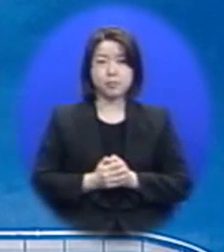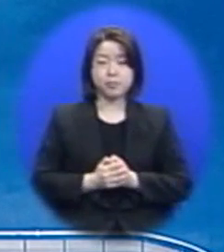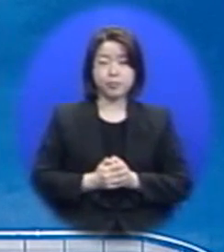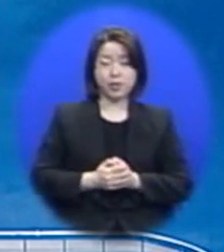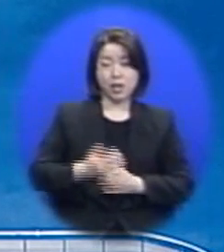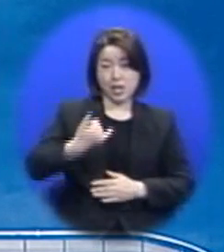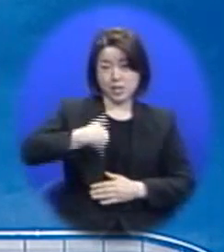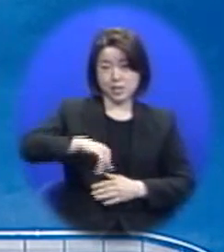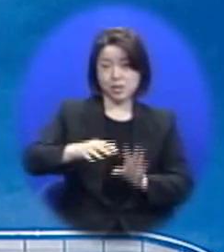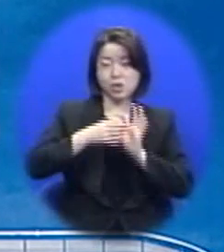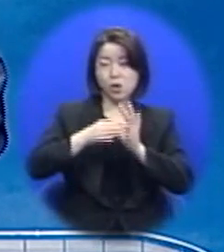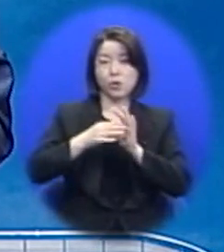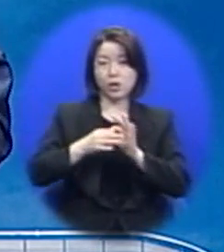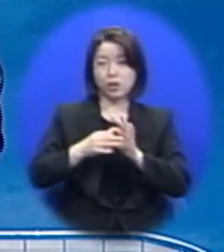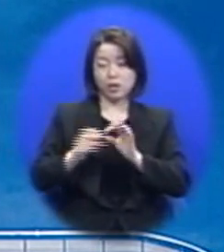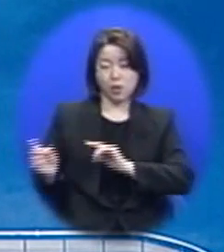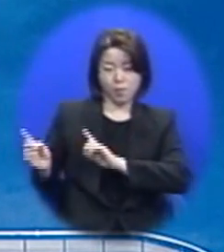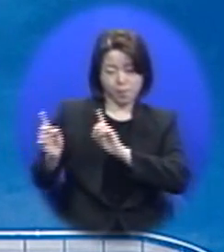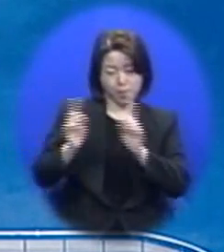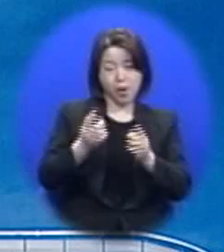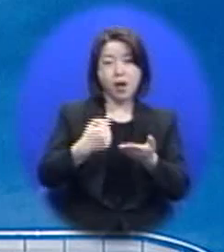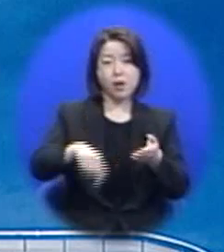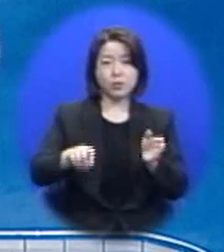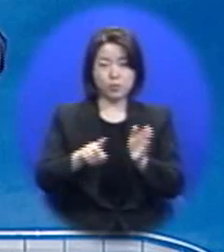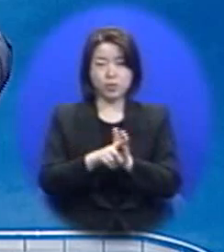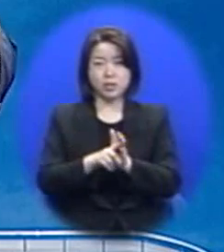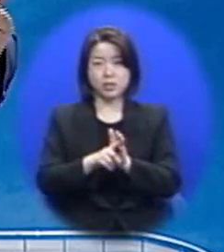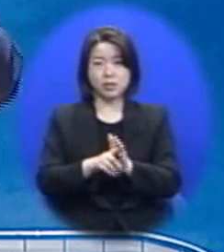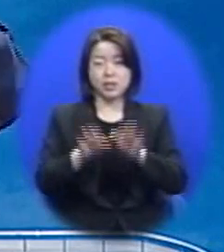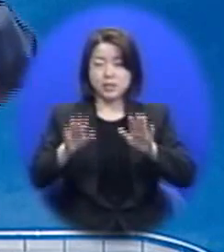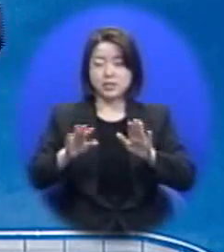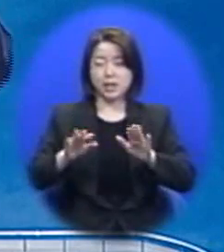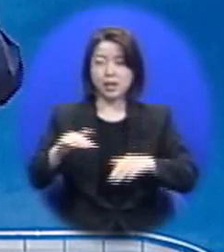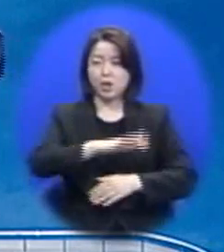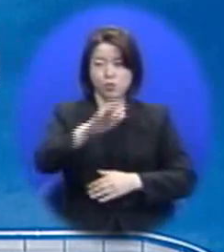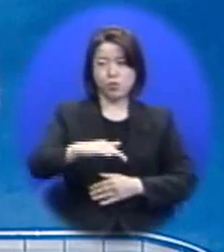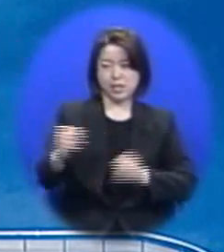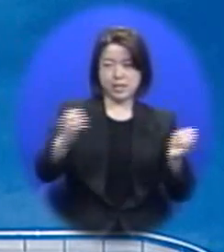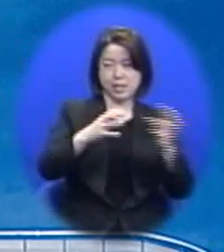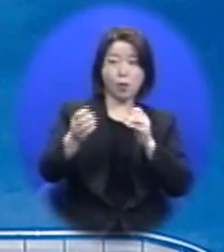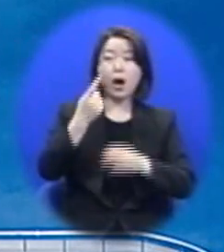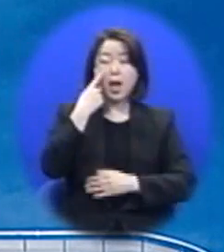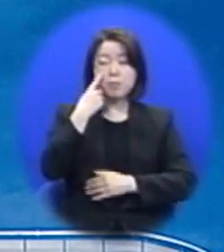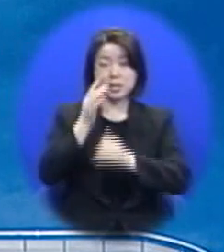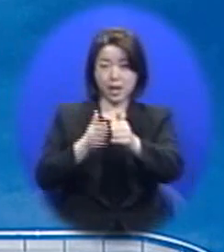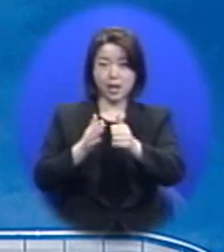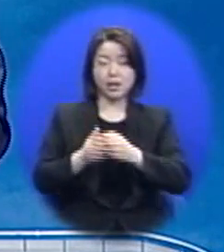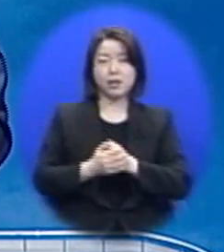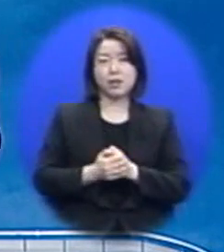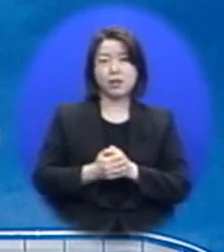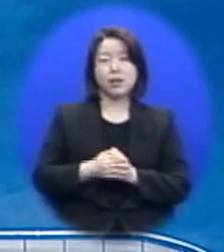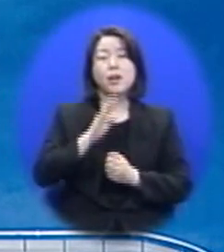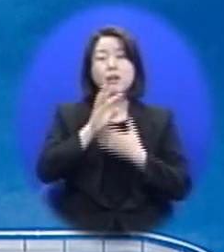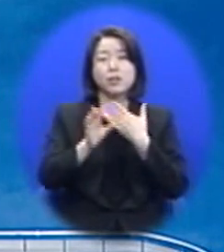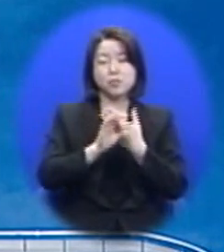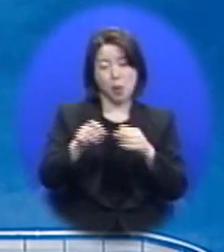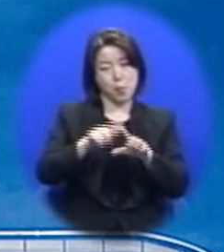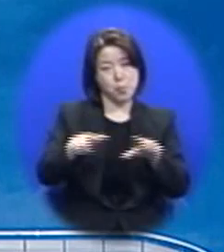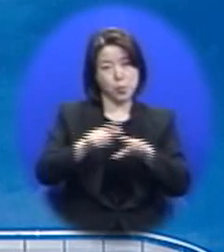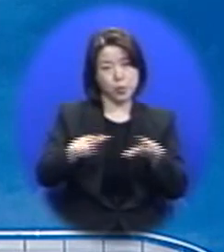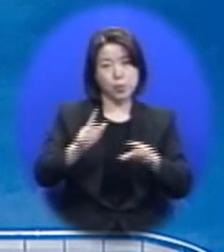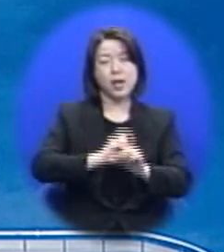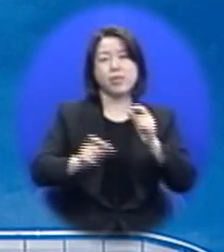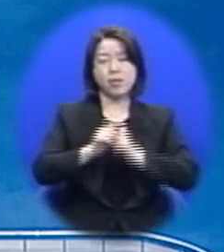자녀와의 관계를 회복하고 싶어서 자, 우리 좀 이야기 좀 하자. 그러면 보통 다